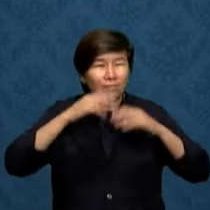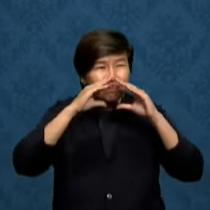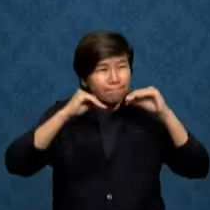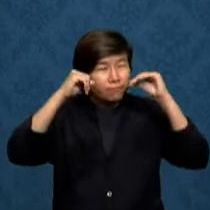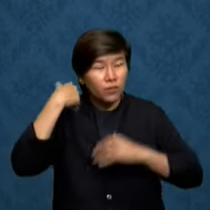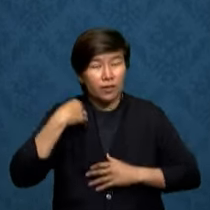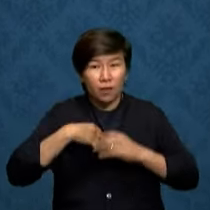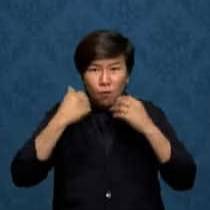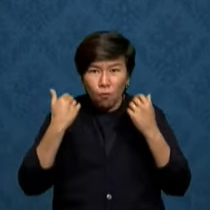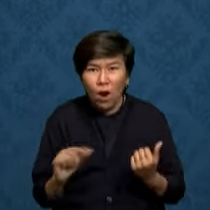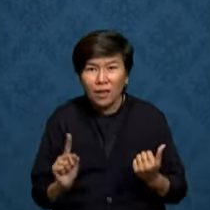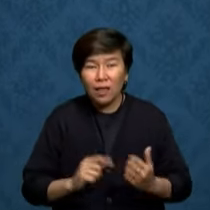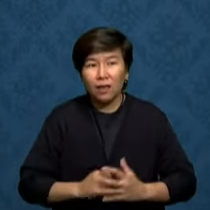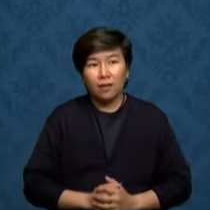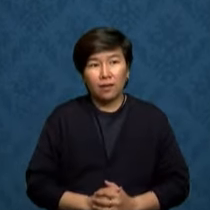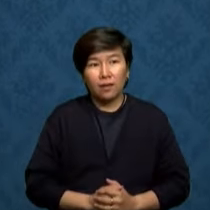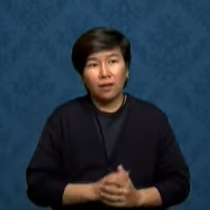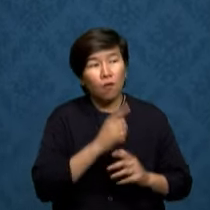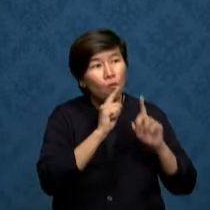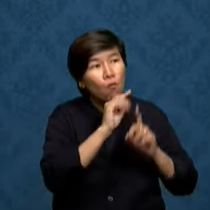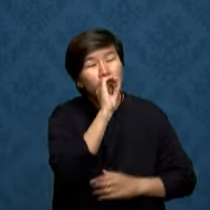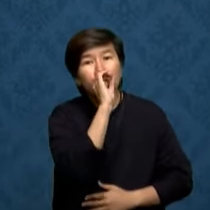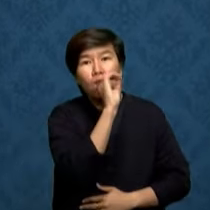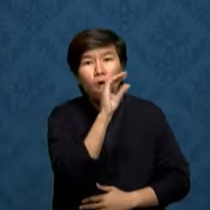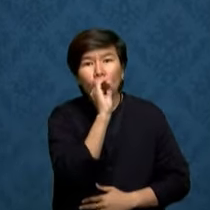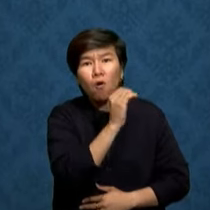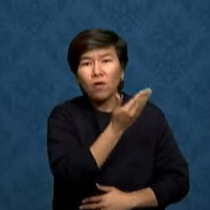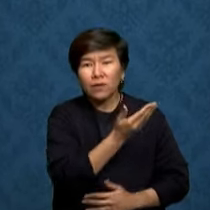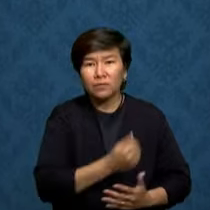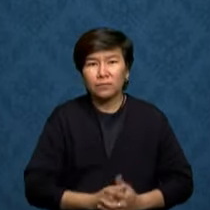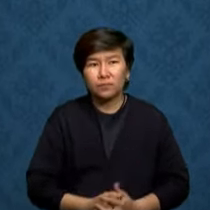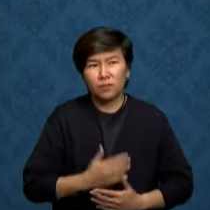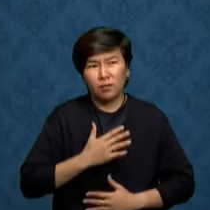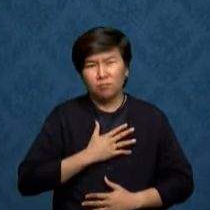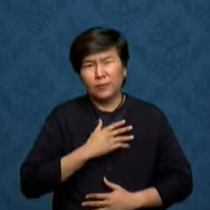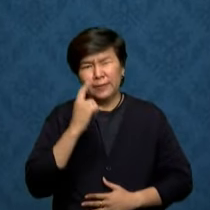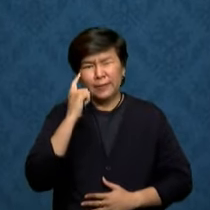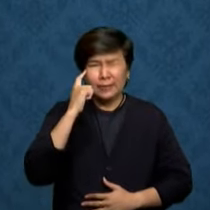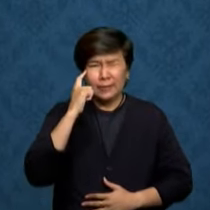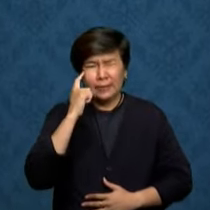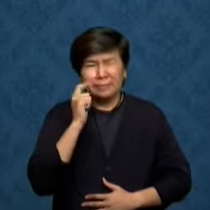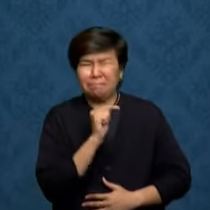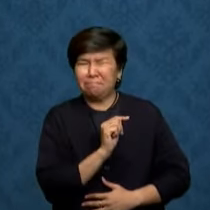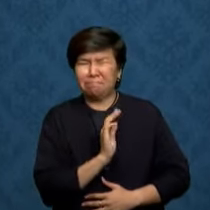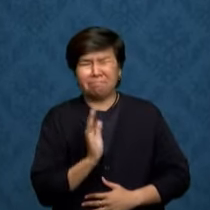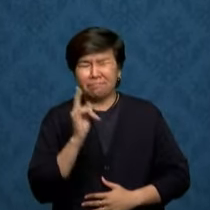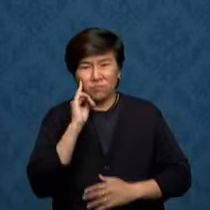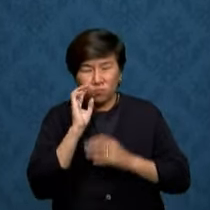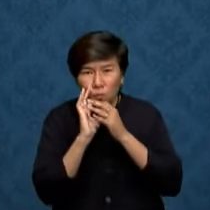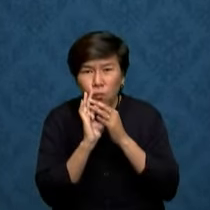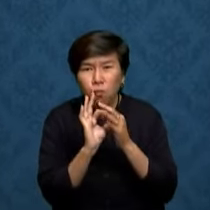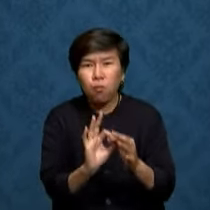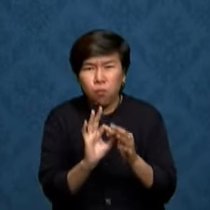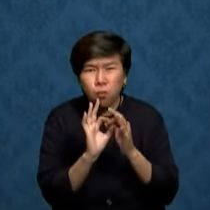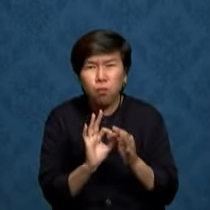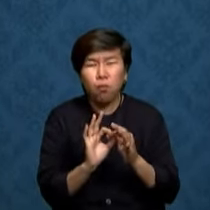ฉะนั้นแต่วันนี้เนี่ยผมบอกคุณเ่าพิภพขออนุญาตให้เอ่ยนามอีกครั้งว่าผมมีข้อกังวลผมมีข้อกังวลจริง